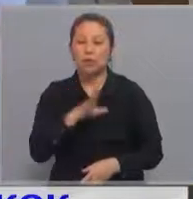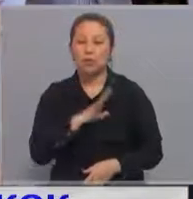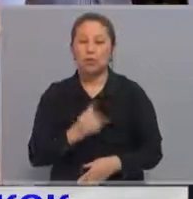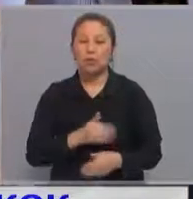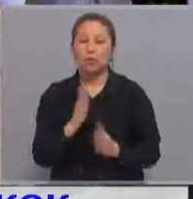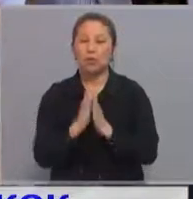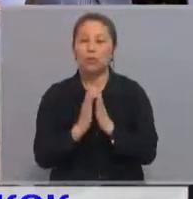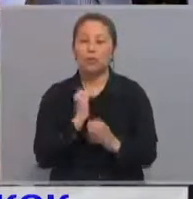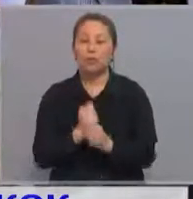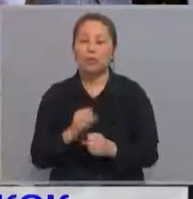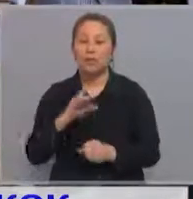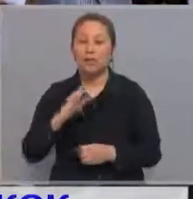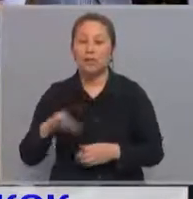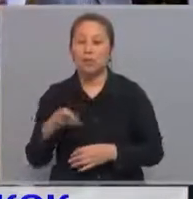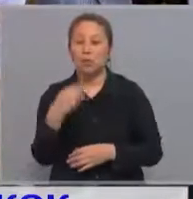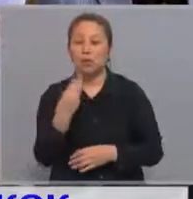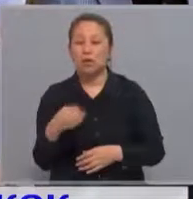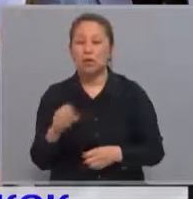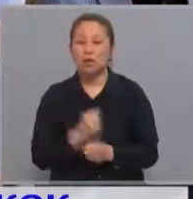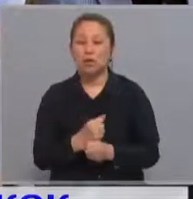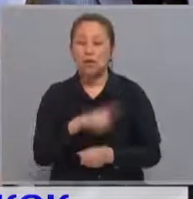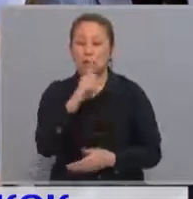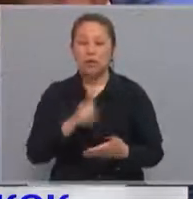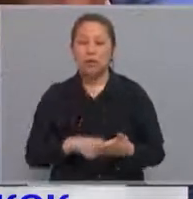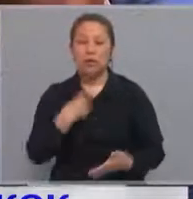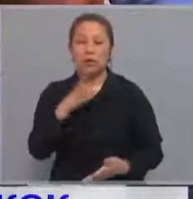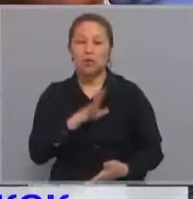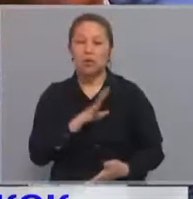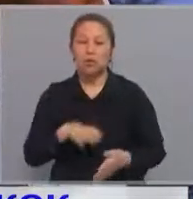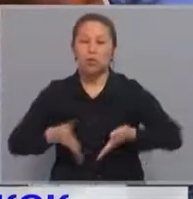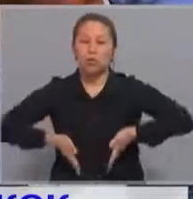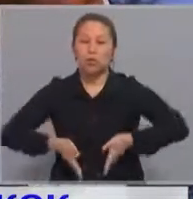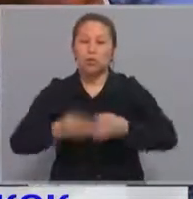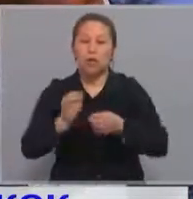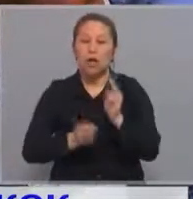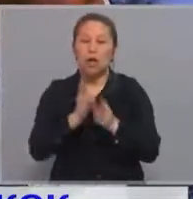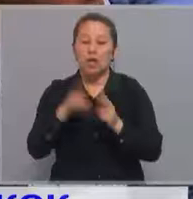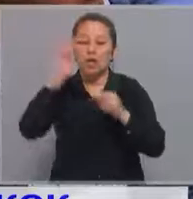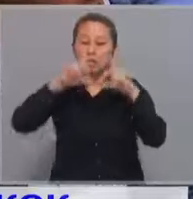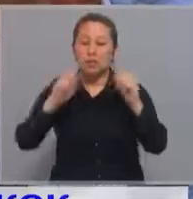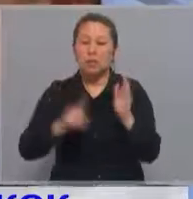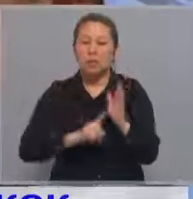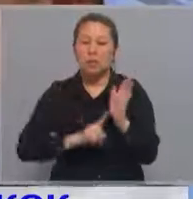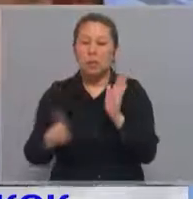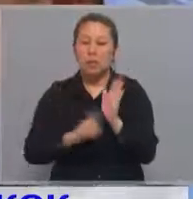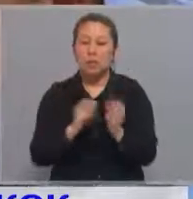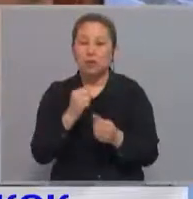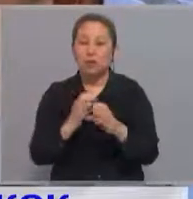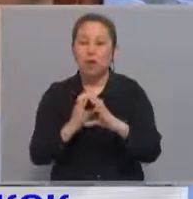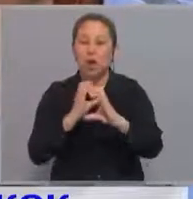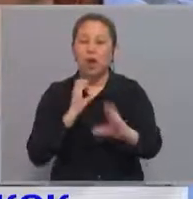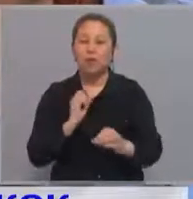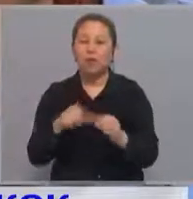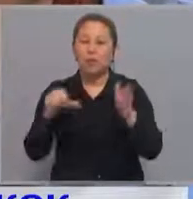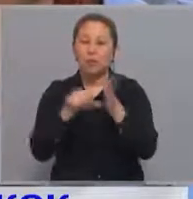Өз кезегінде арыстықтар облыс әкіміне көкейде жүрген сауалдарын жеткізді. Жол салу, газбен қамту, мектепке қатынайтын автобус, ауыз су құбыры мен